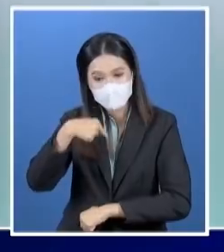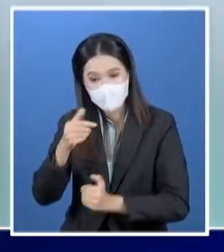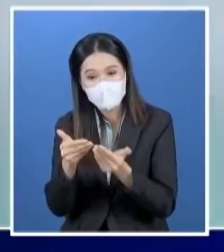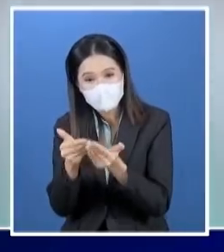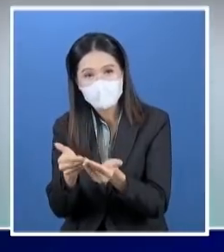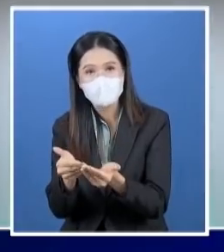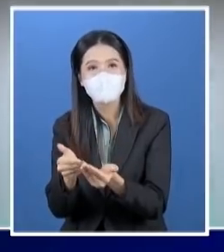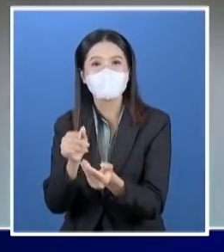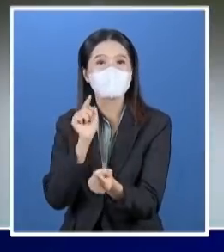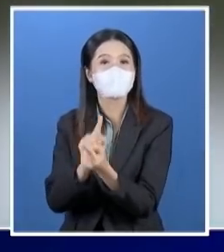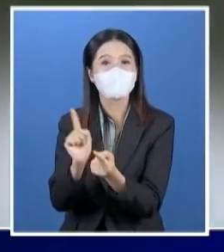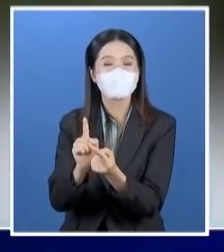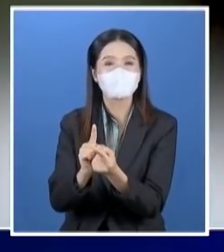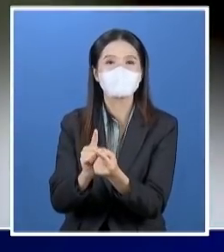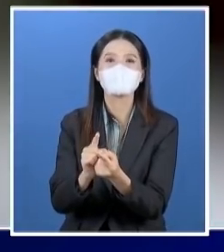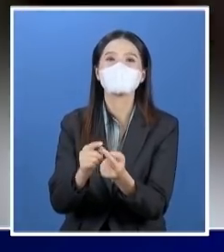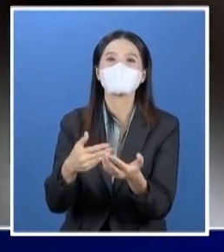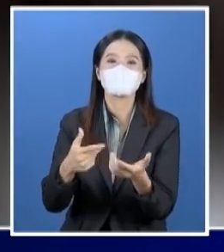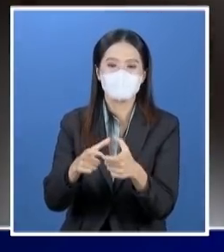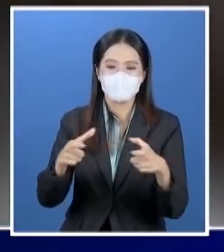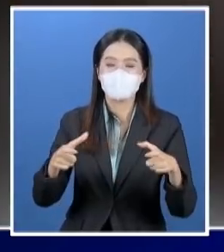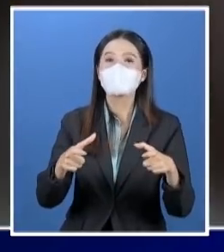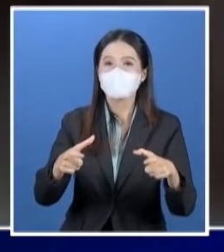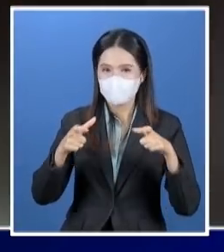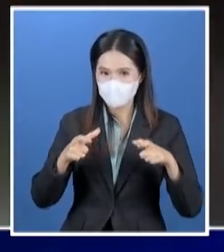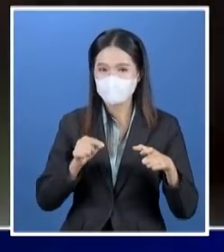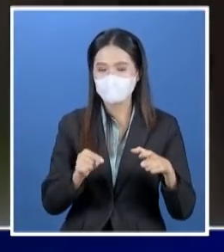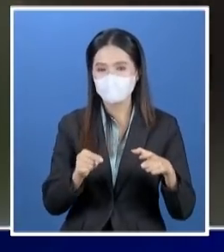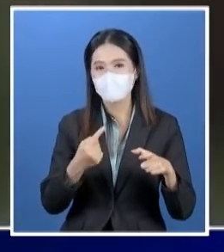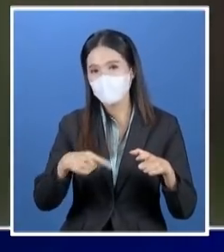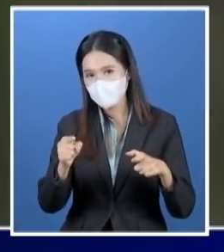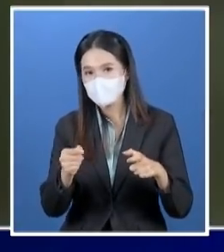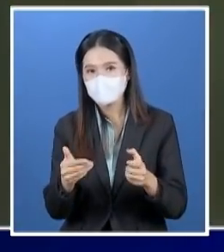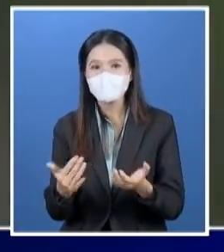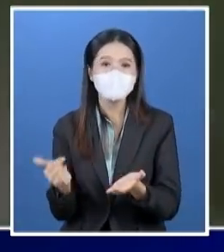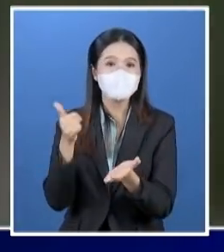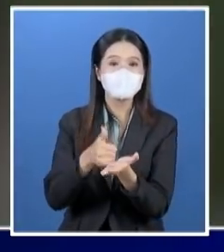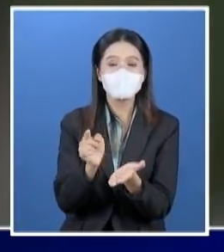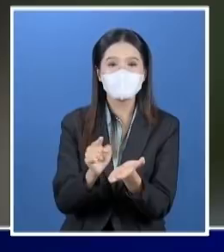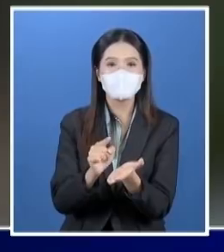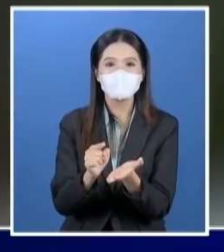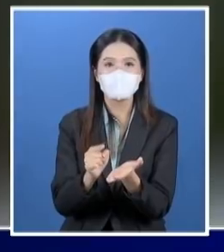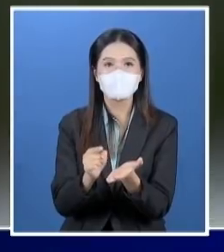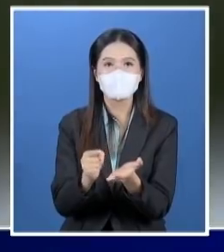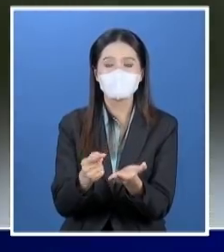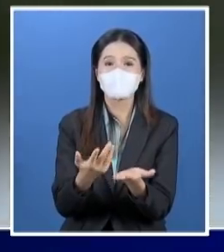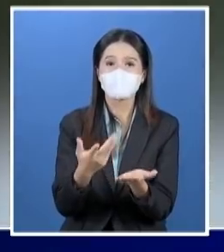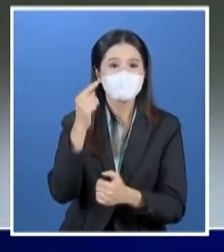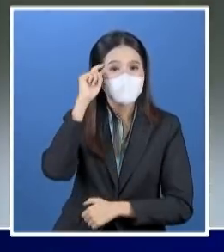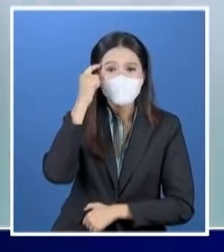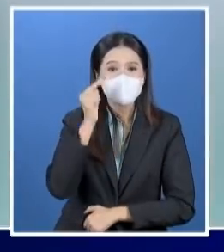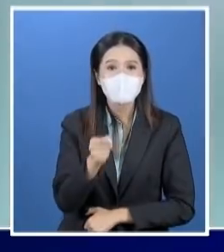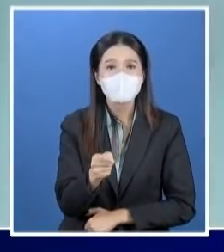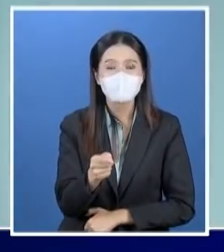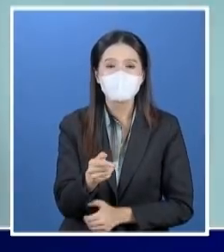เรือ ครับ ปรากฏว่าโรงแรมให้วอลเชอร์มาทางฝั่งคนพักก็เดินไปขึ้นแล้วพอขึ้นไปแล้วขึ้นผิดคันโดยที่ไม่รู้ตัว